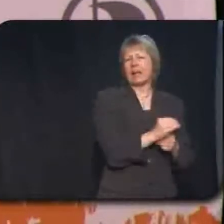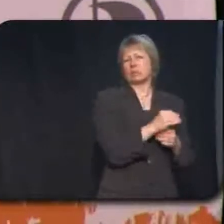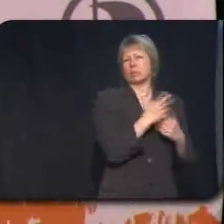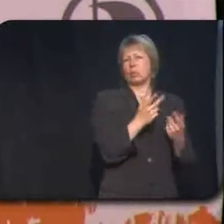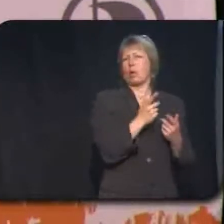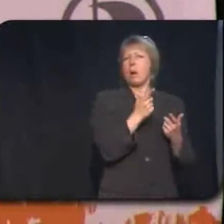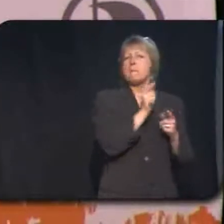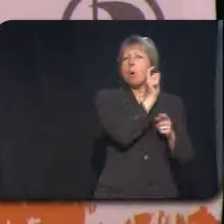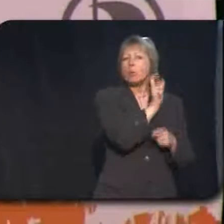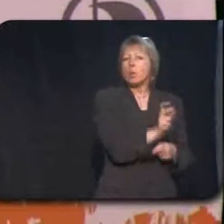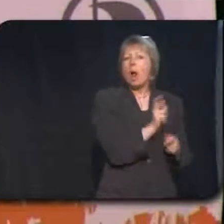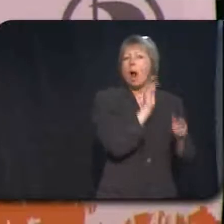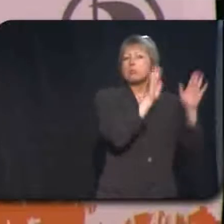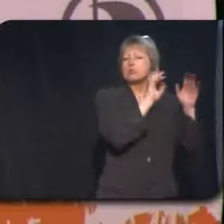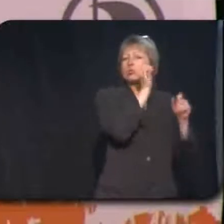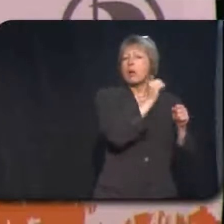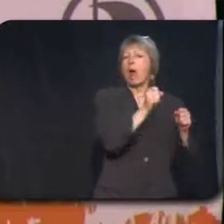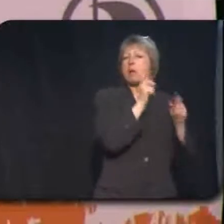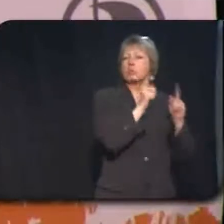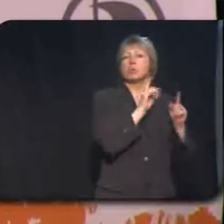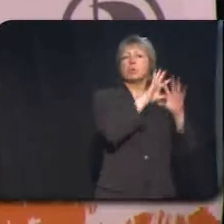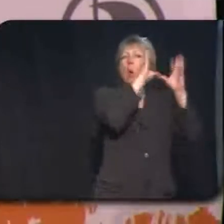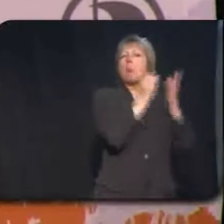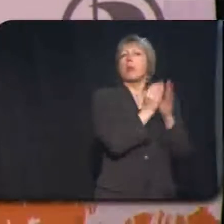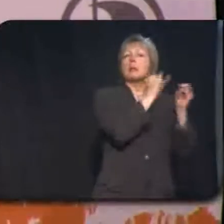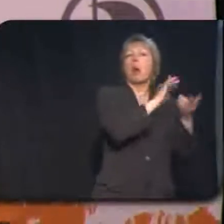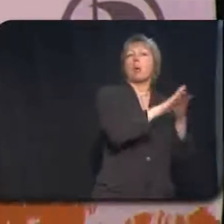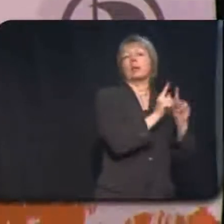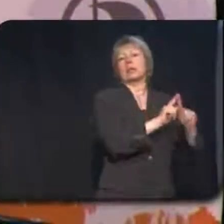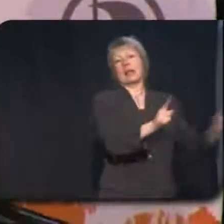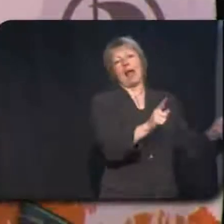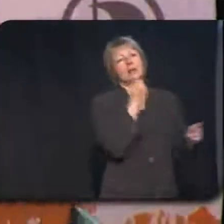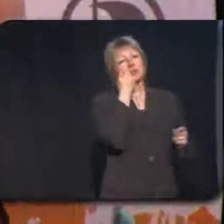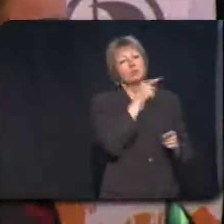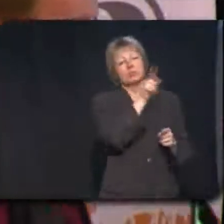komplett abstimmen also schaut euch den Text an bevor er ja sagt